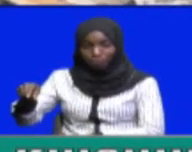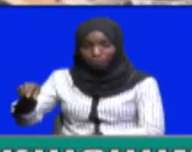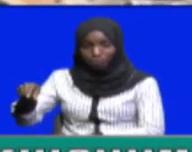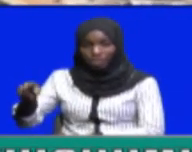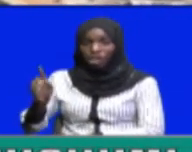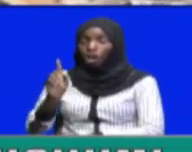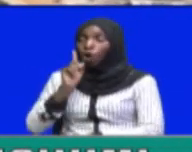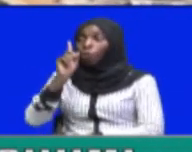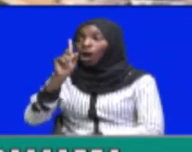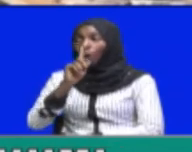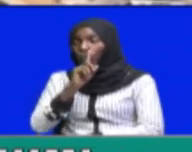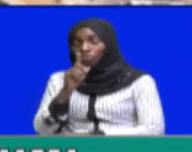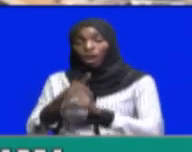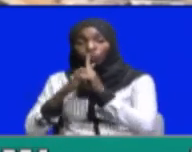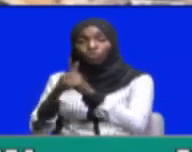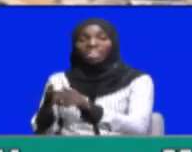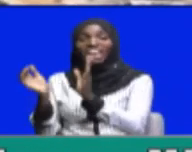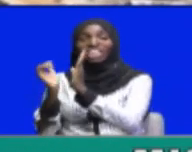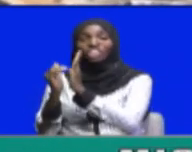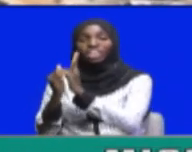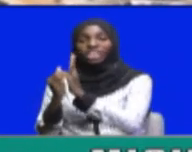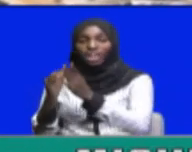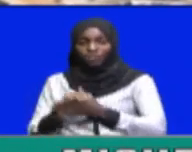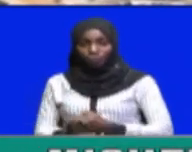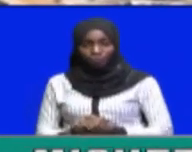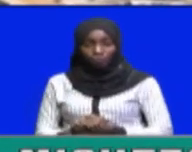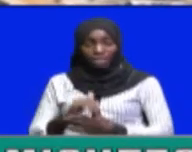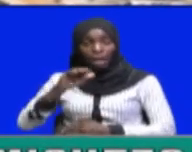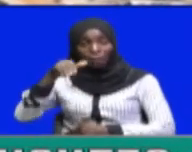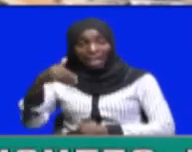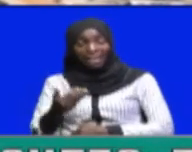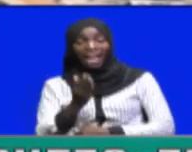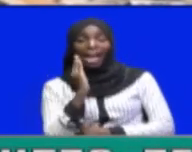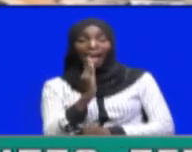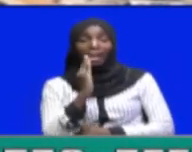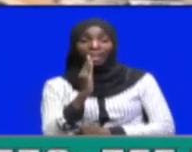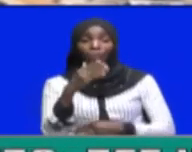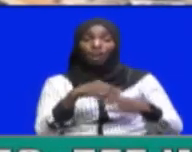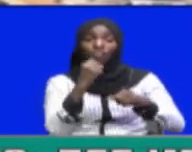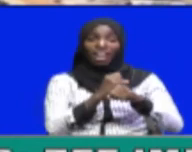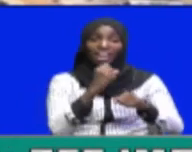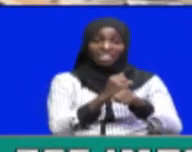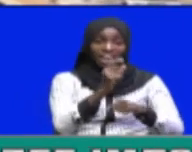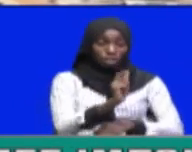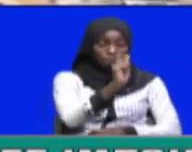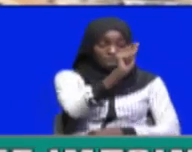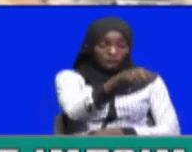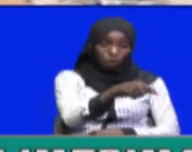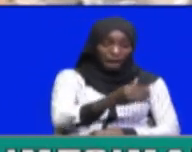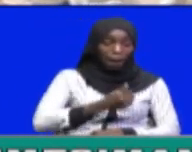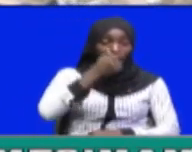kwa mujibu wa sheria. Wakizungumza baada ya kula kiapo cha utekelezaji wa kazi hiyo mbele ya afisa wa tume